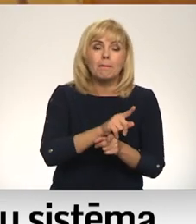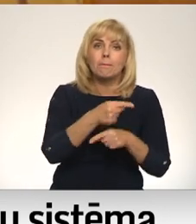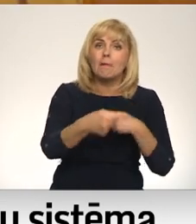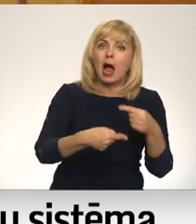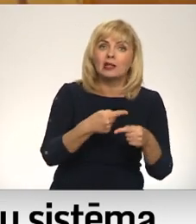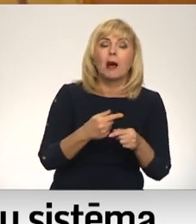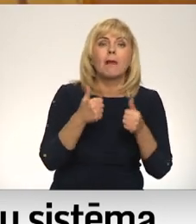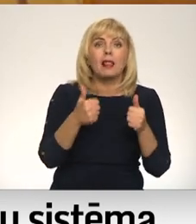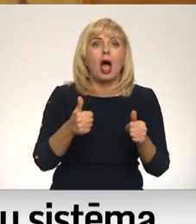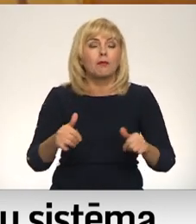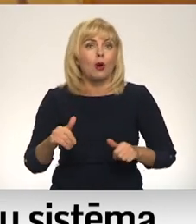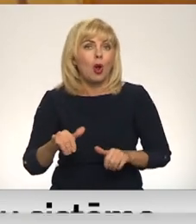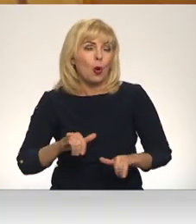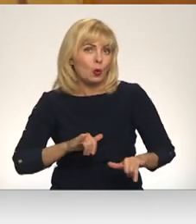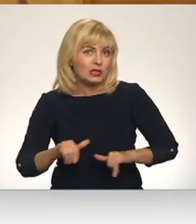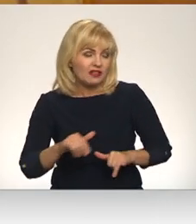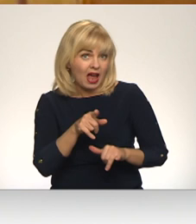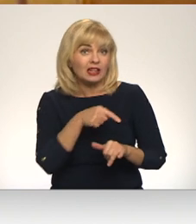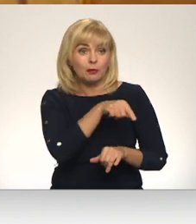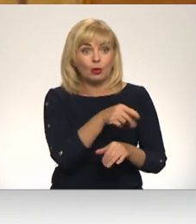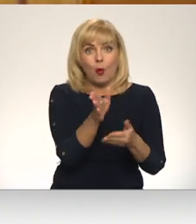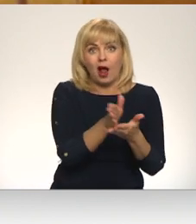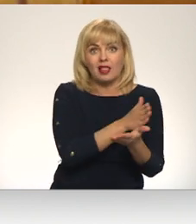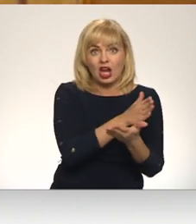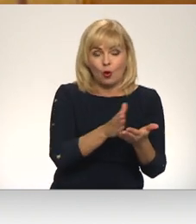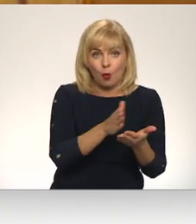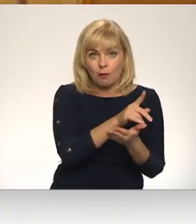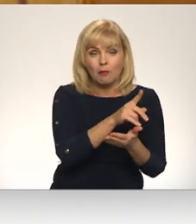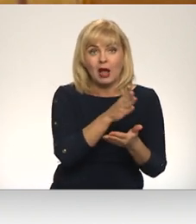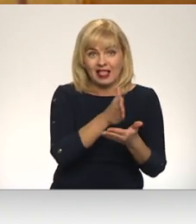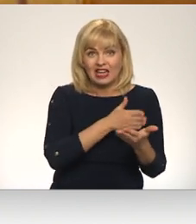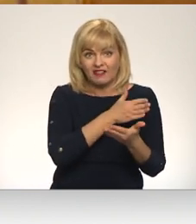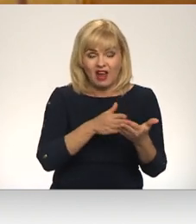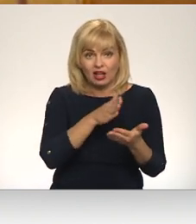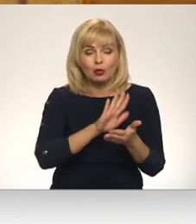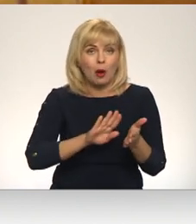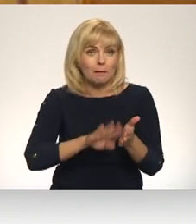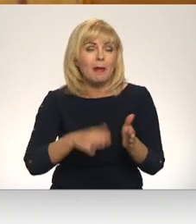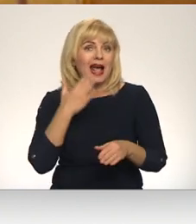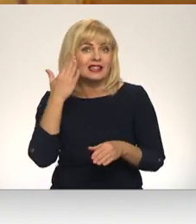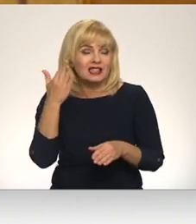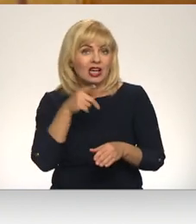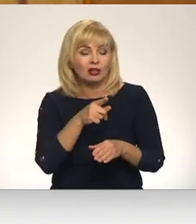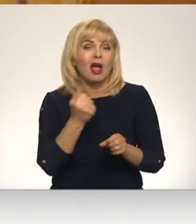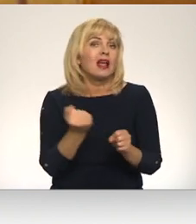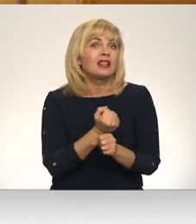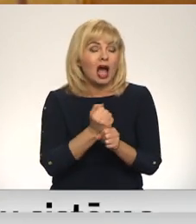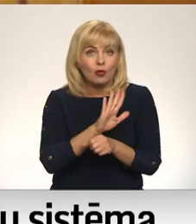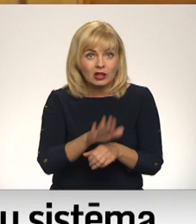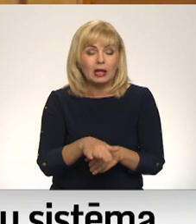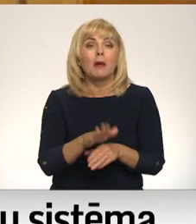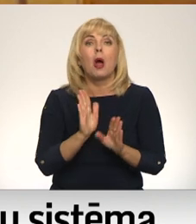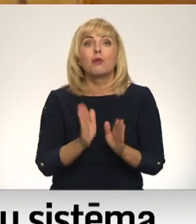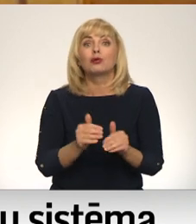uzvedību. Faktiski likvidējot to bezcerīgo situāciju, kad dari, ko darīdams, viss būs